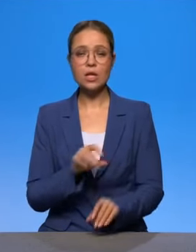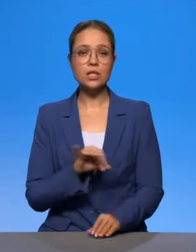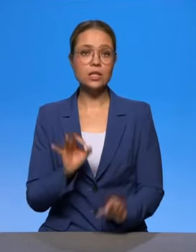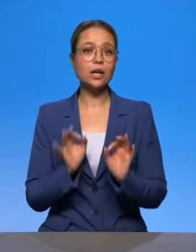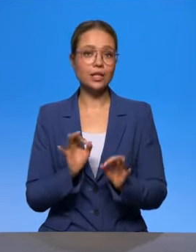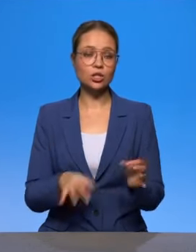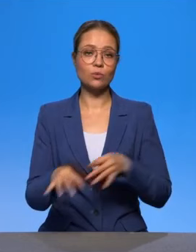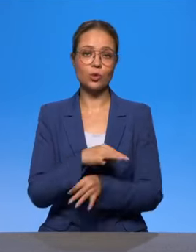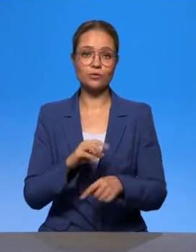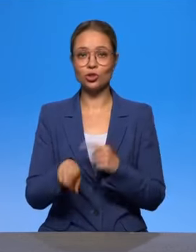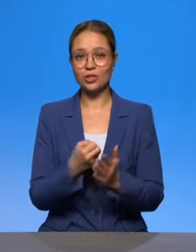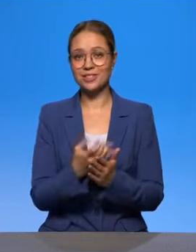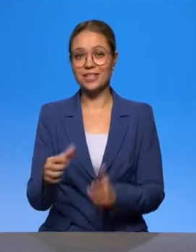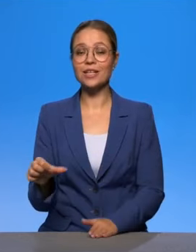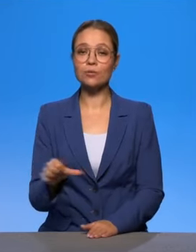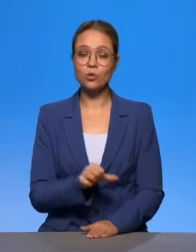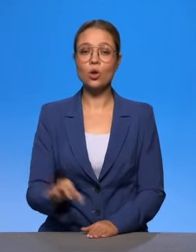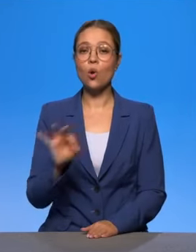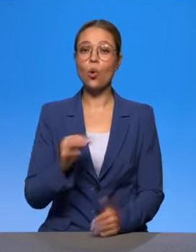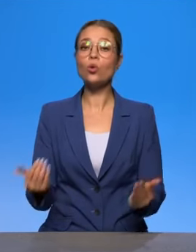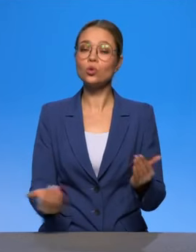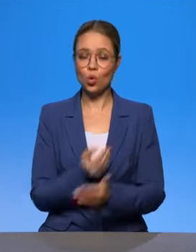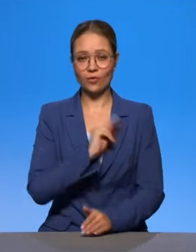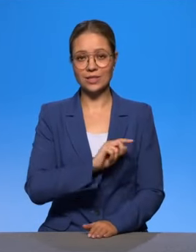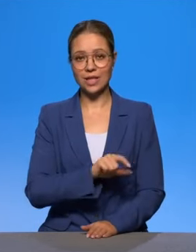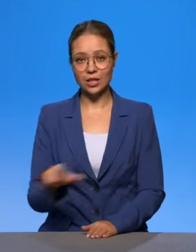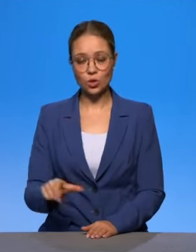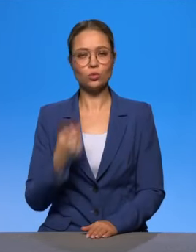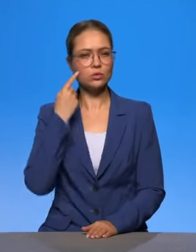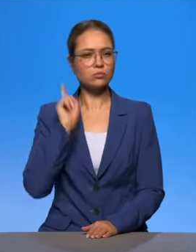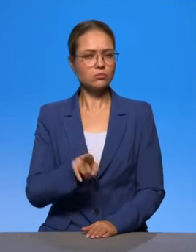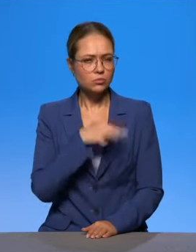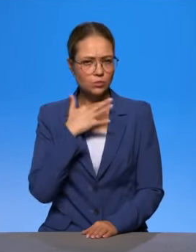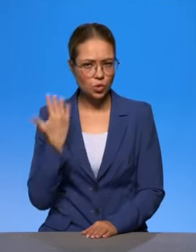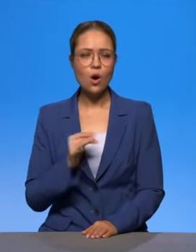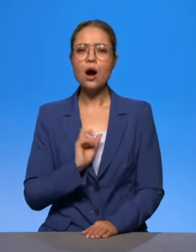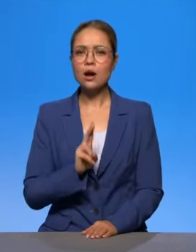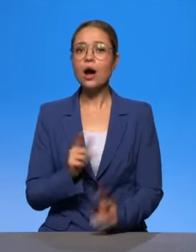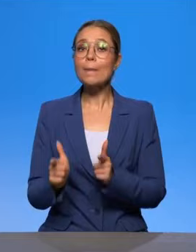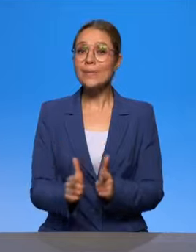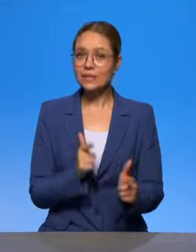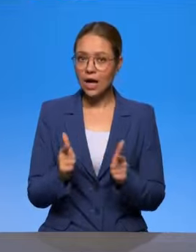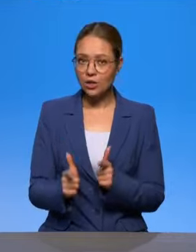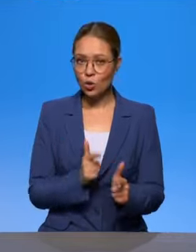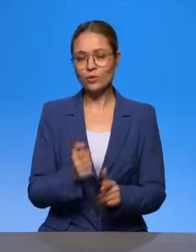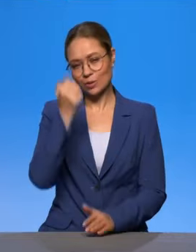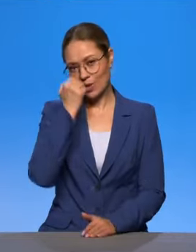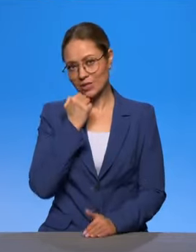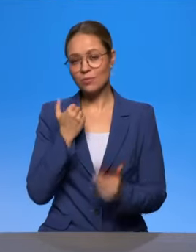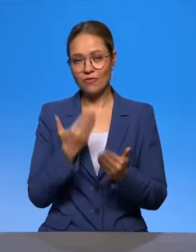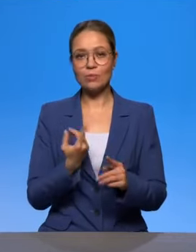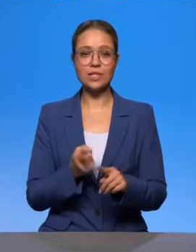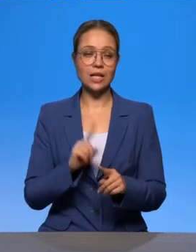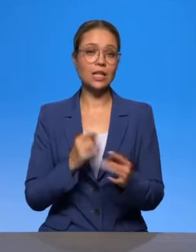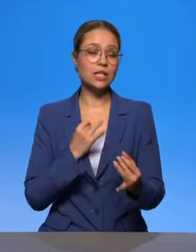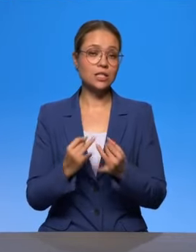же, вот буквально уже через несколько минут о новых сотрудниках, высококвалифицированных, как их подготовить. Спасибо вам за этот разговор. У нас в